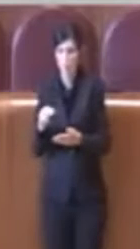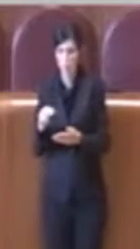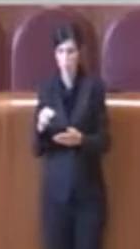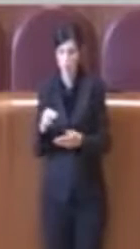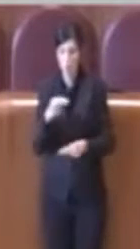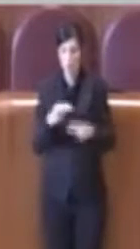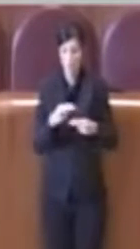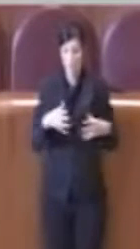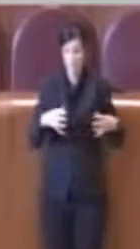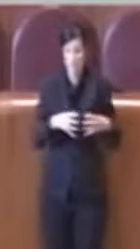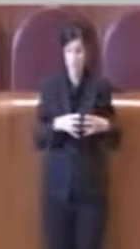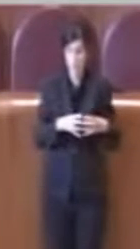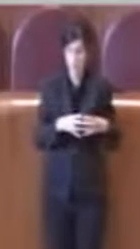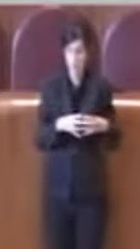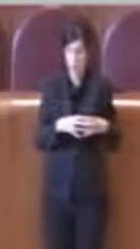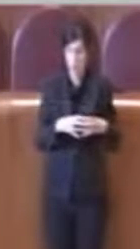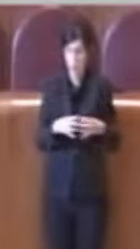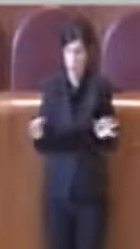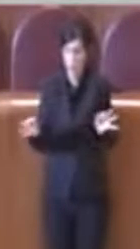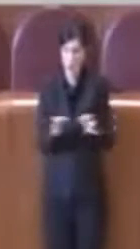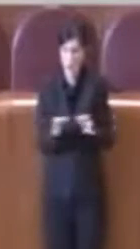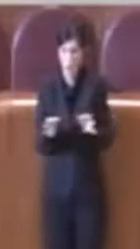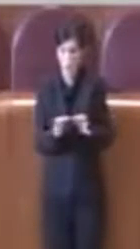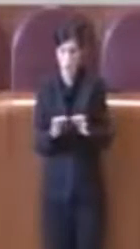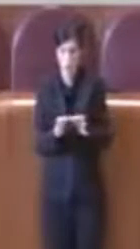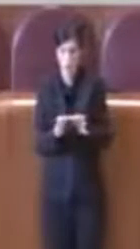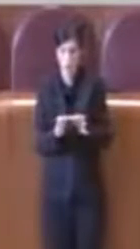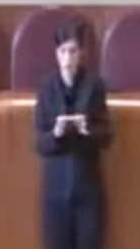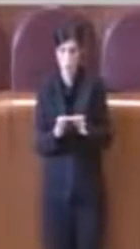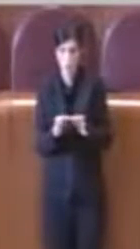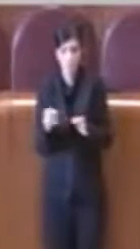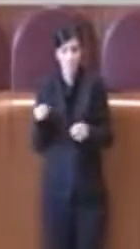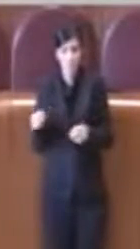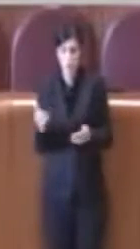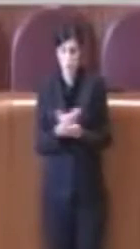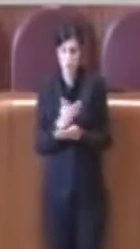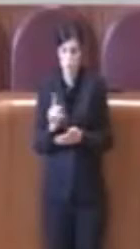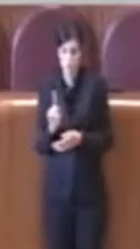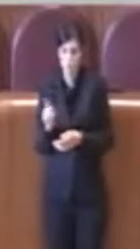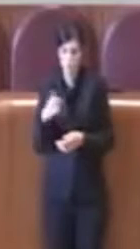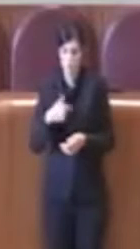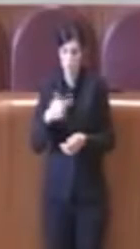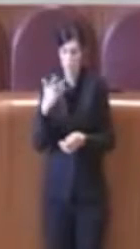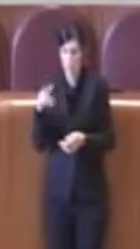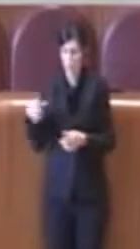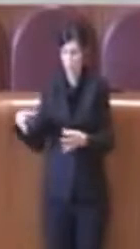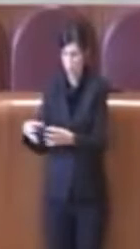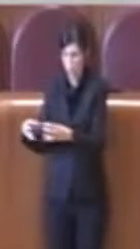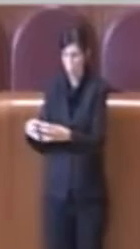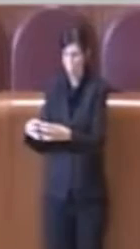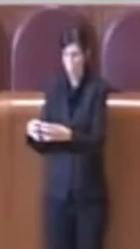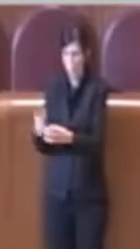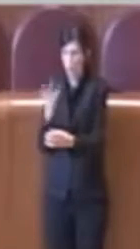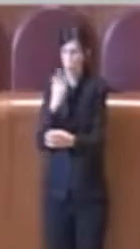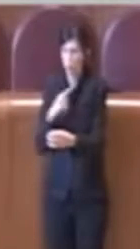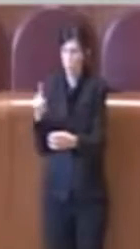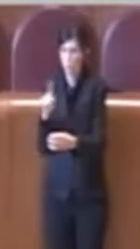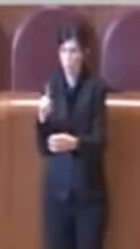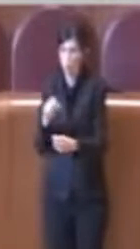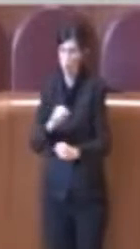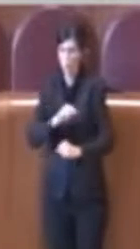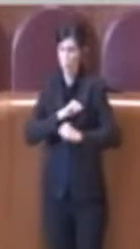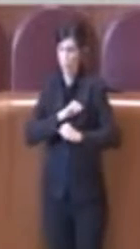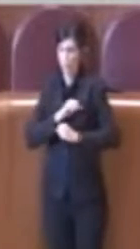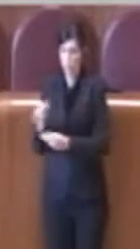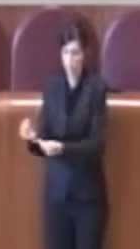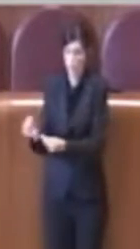Quindi questo non accade. Diciamo che non vogliono esprimere la loro fiducia che quello